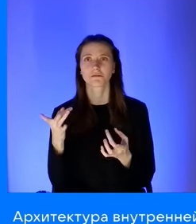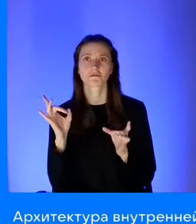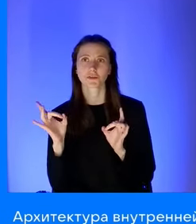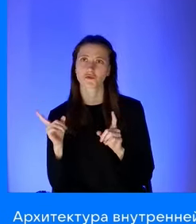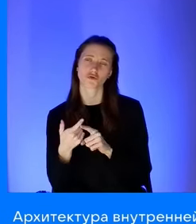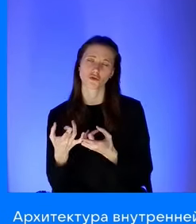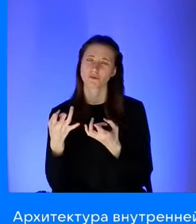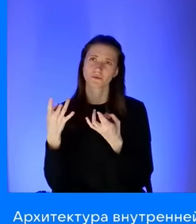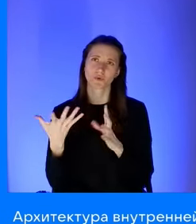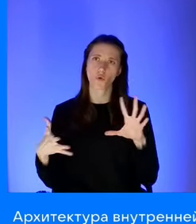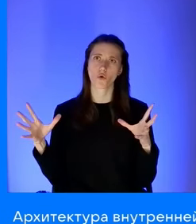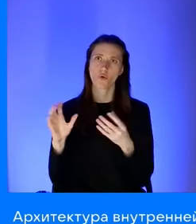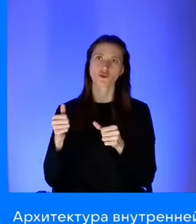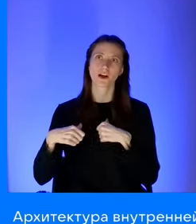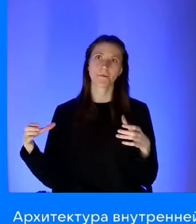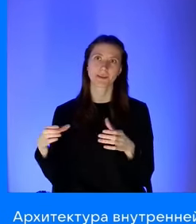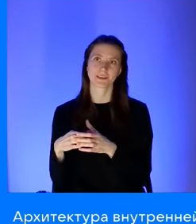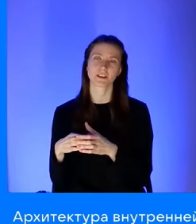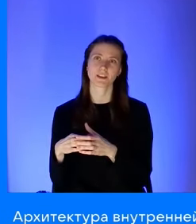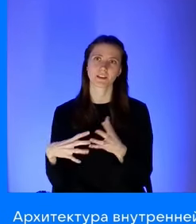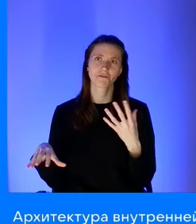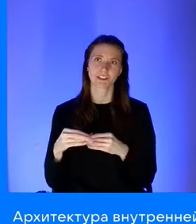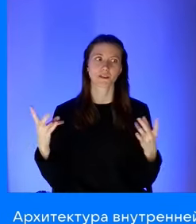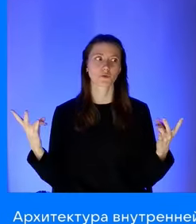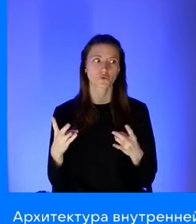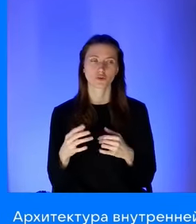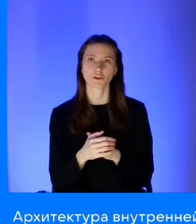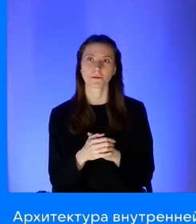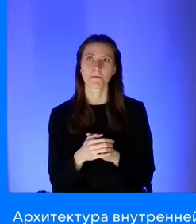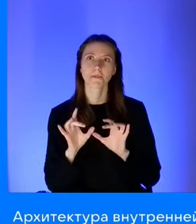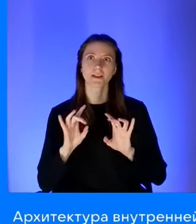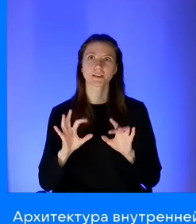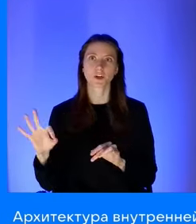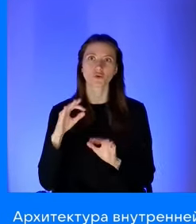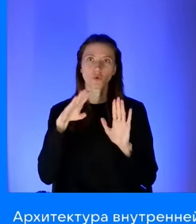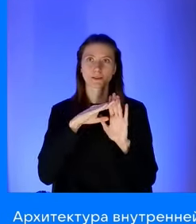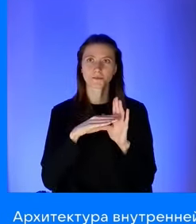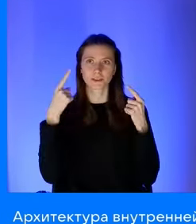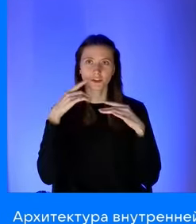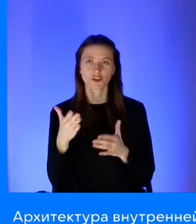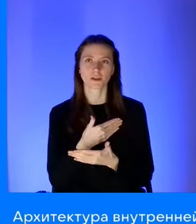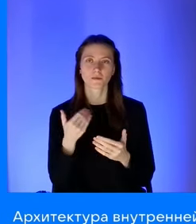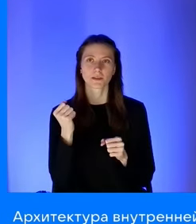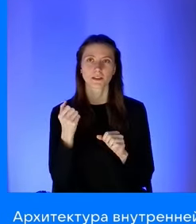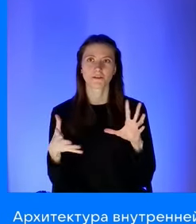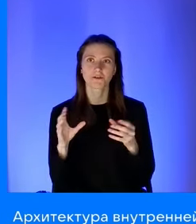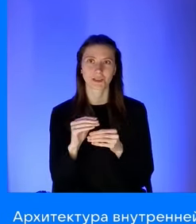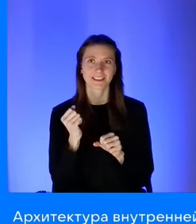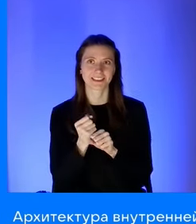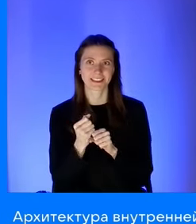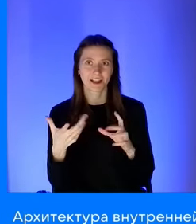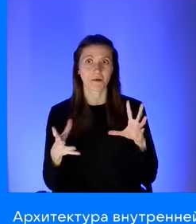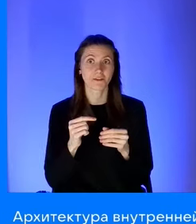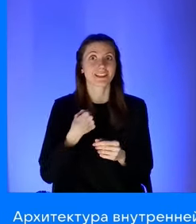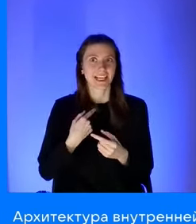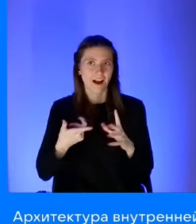бюрократии но комитет есть комитет он нам всем нужен и расскажу про список решения мы вместе с вами сделаем выводы ну точнее их я сделаю